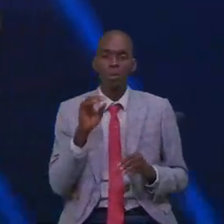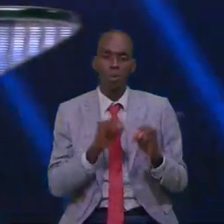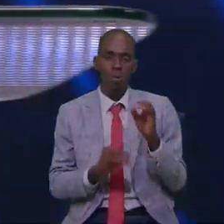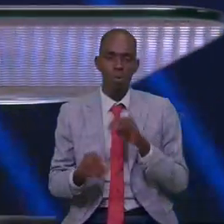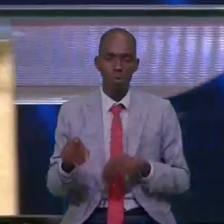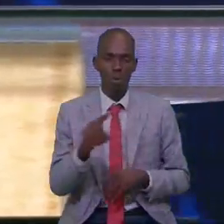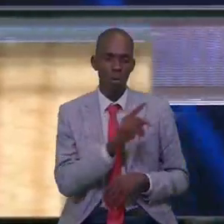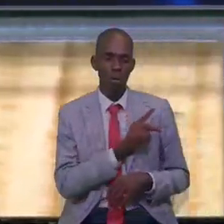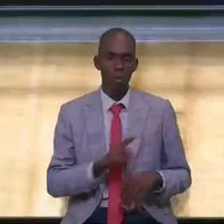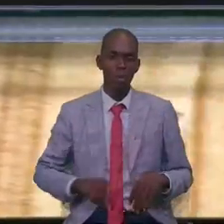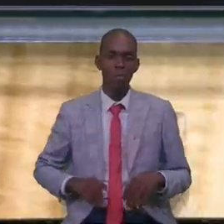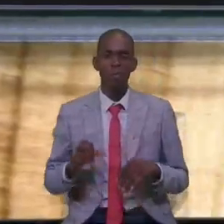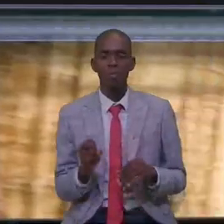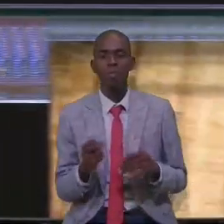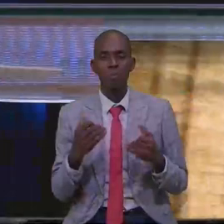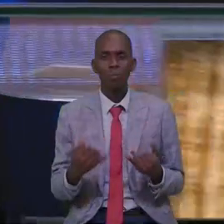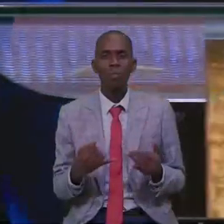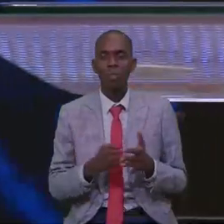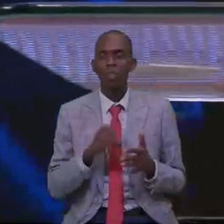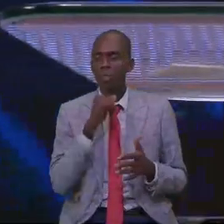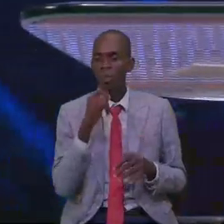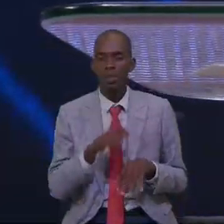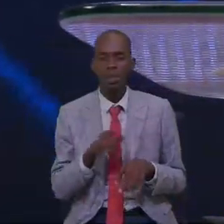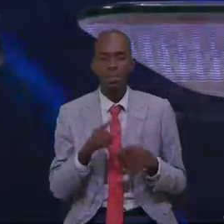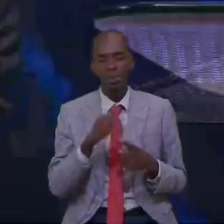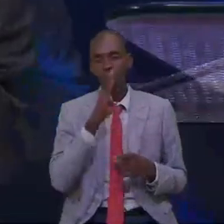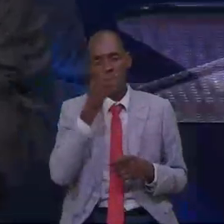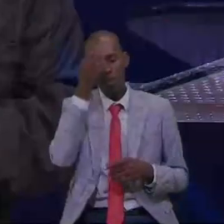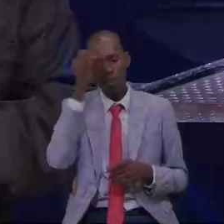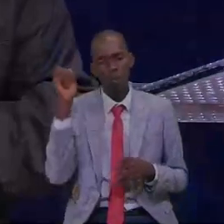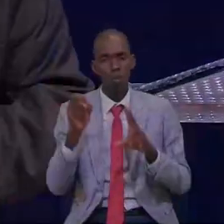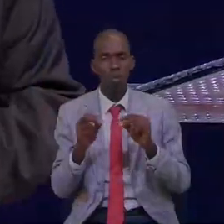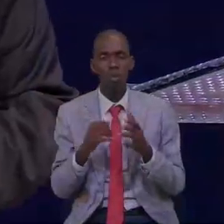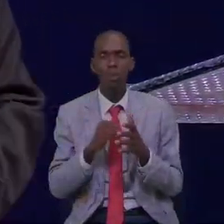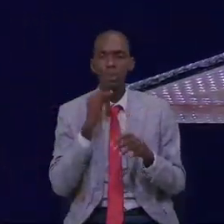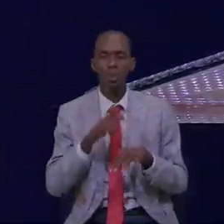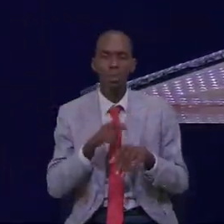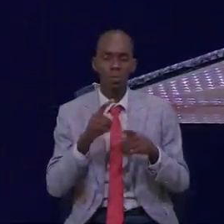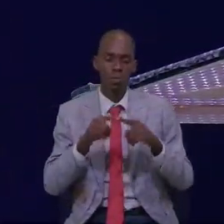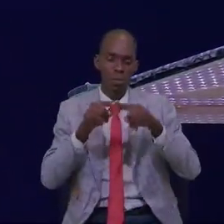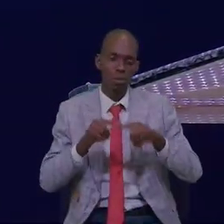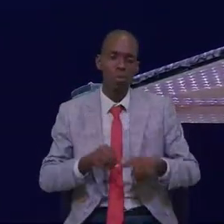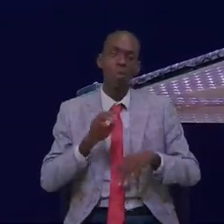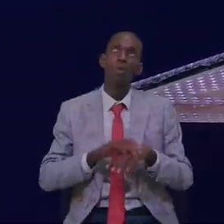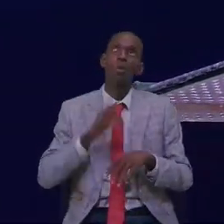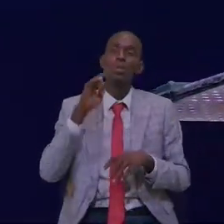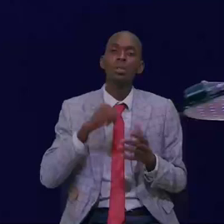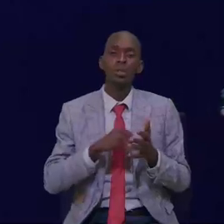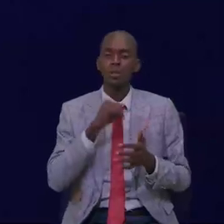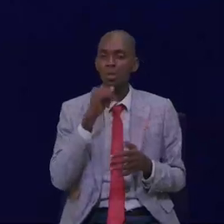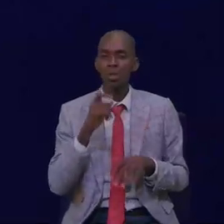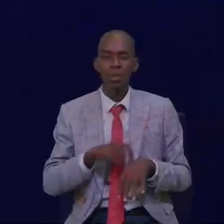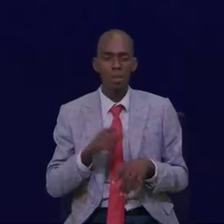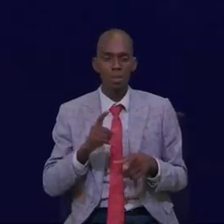conduisez-vous avec sagesse. Juges de la terre, recevez instruction. Ce n'est pas l'heure de se rebeller, c'est